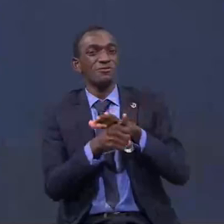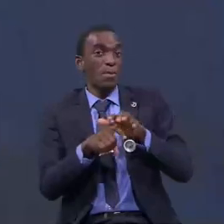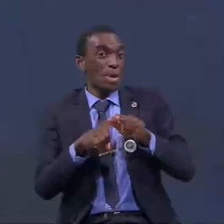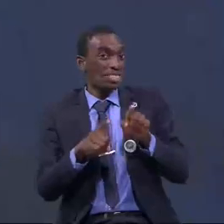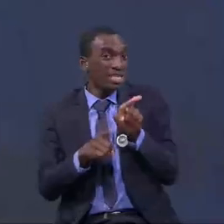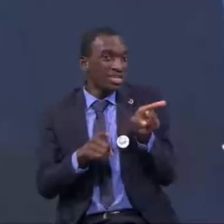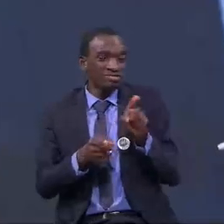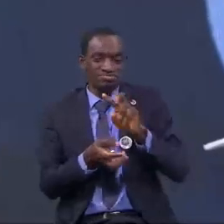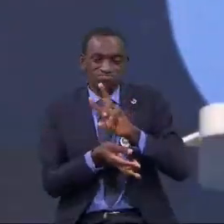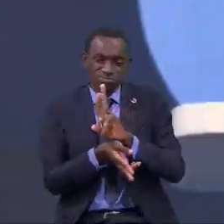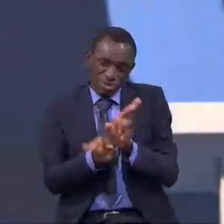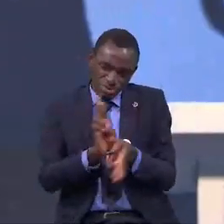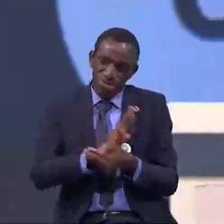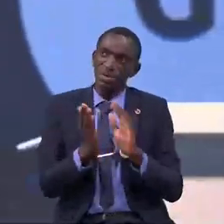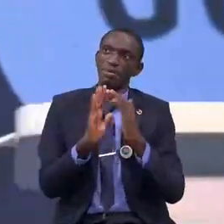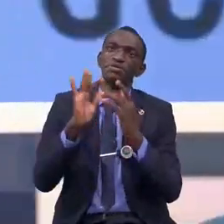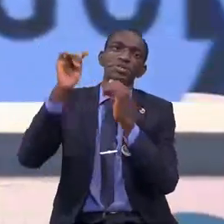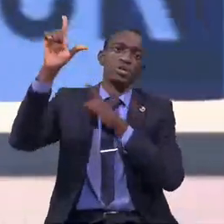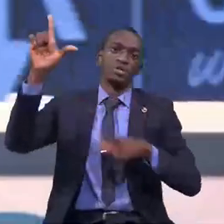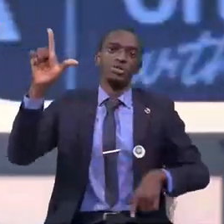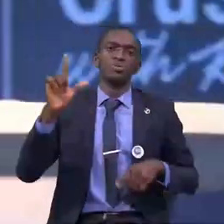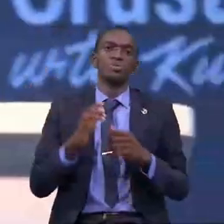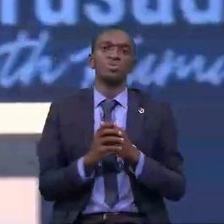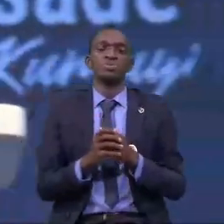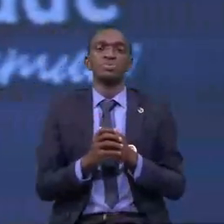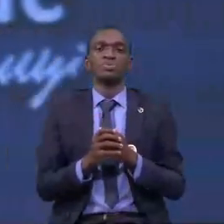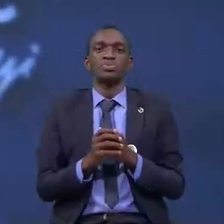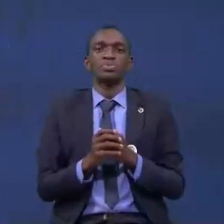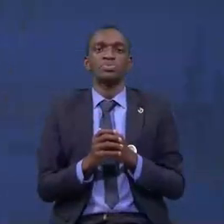Les gens de Ninive étaient pénitents devant le Seigneur.